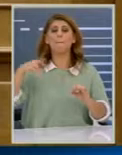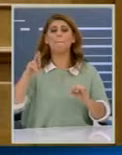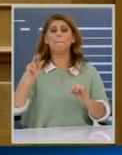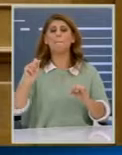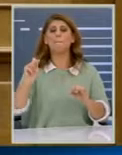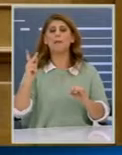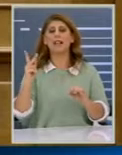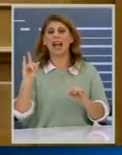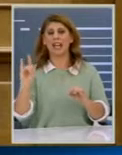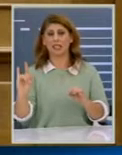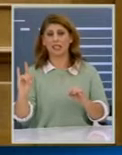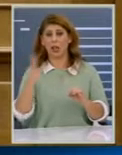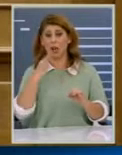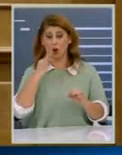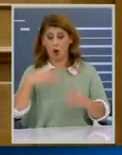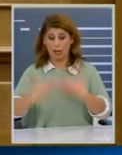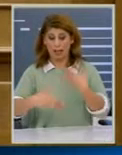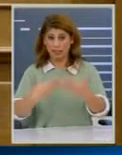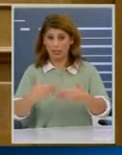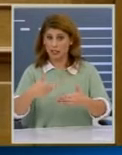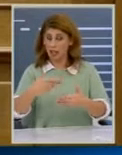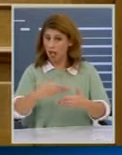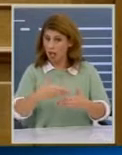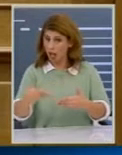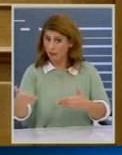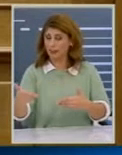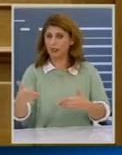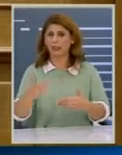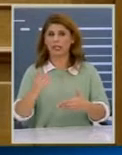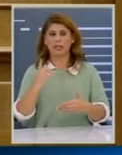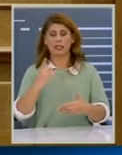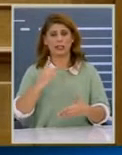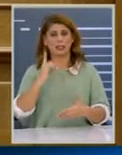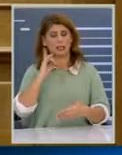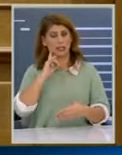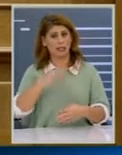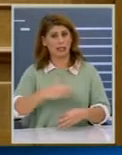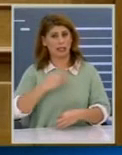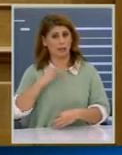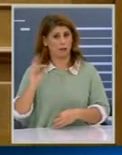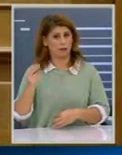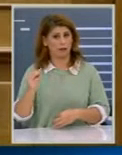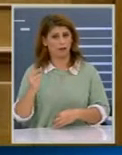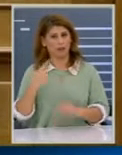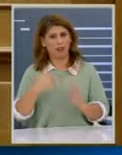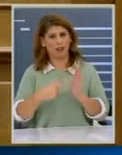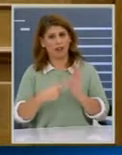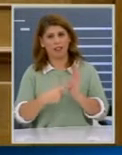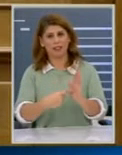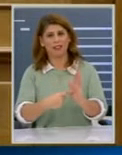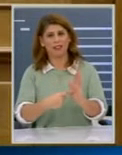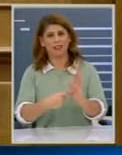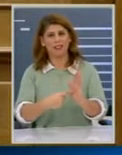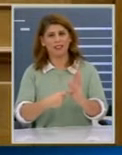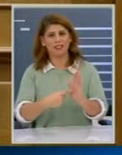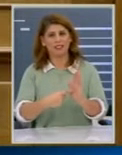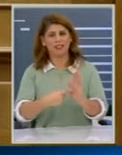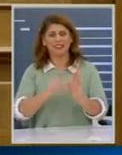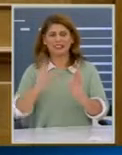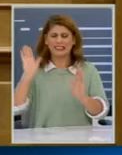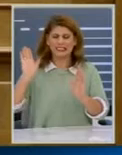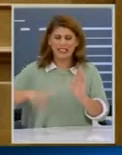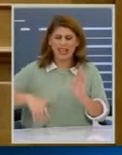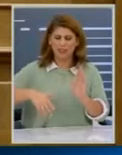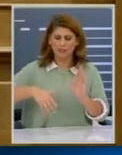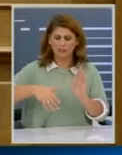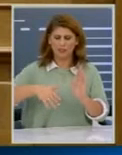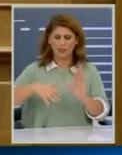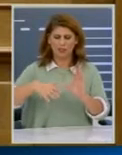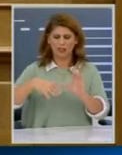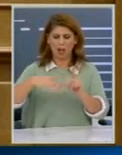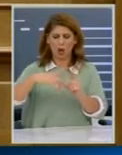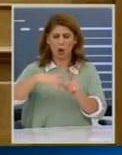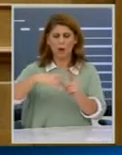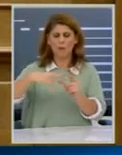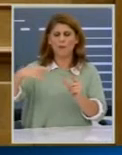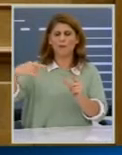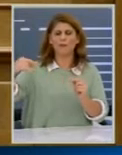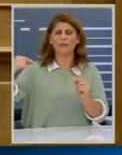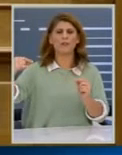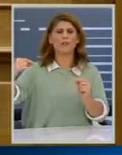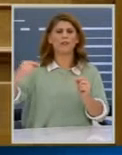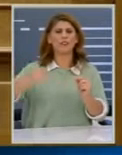εξελίξεις αυτές, κυρίες και κύριοι βουλευτές, έριξαν και το τελευταίο φύλλο σικής και